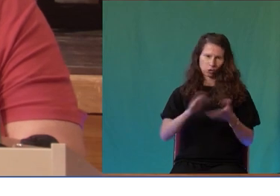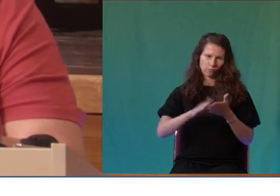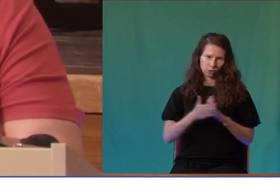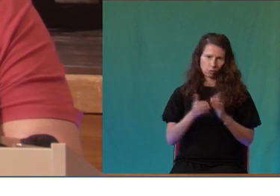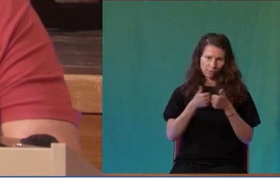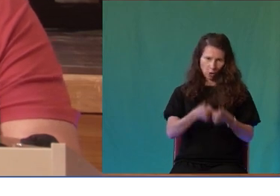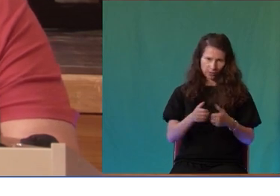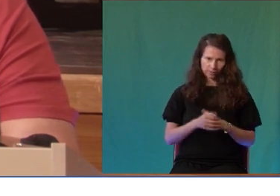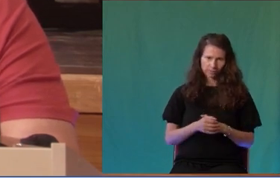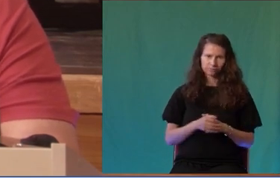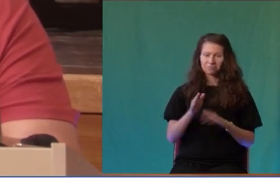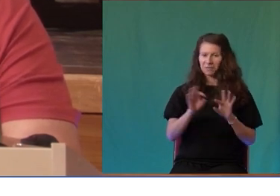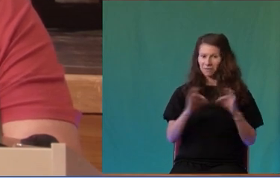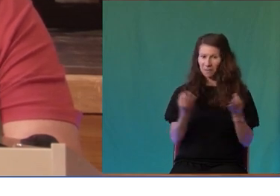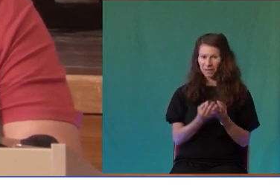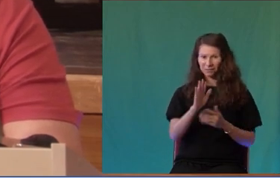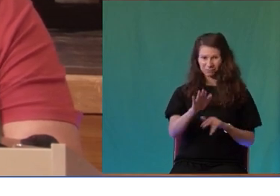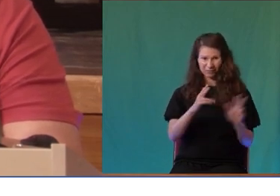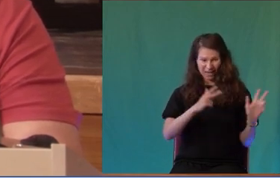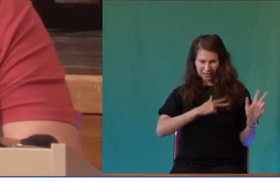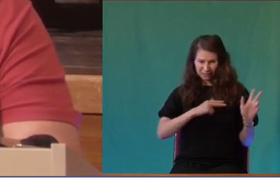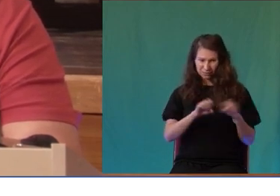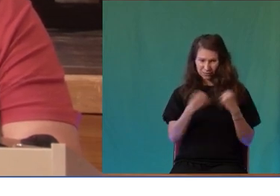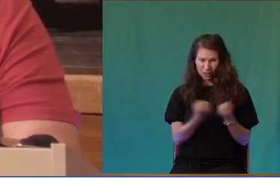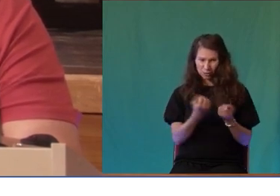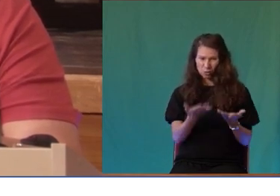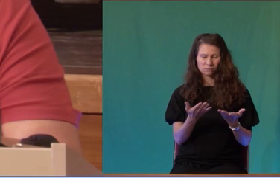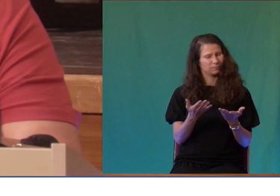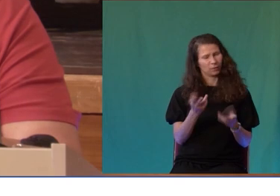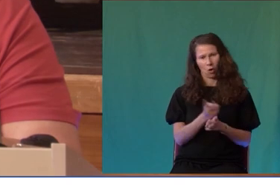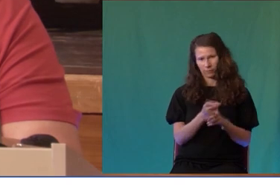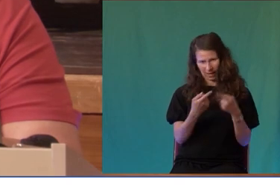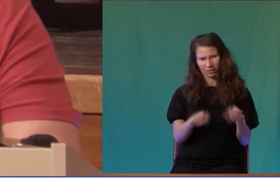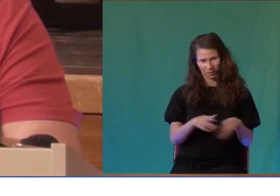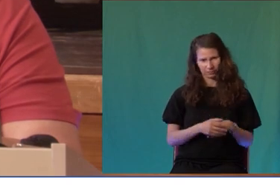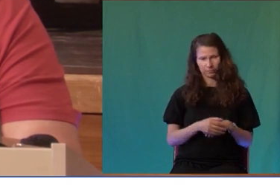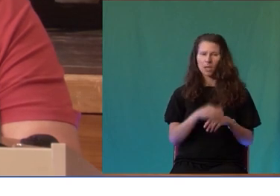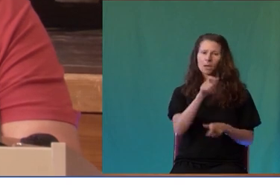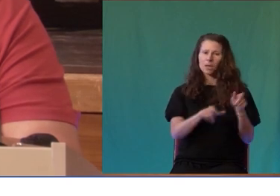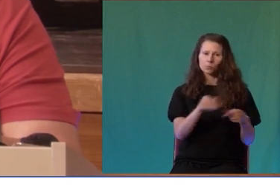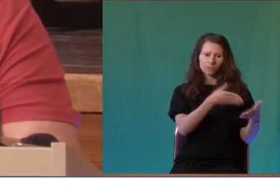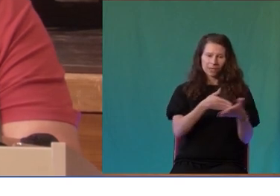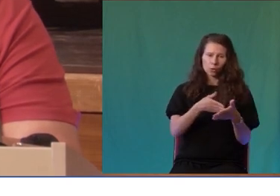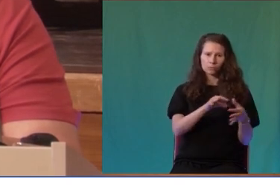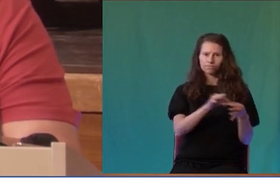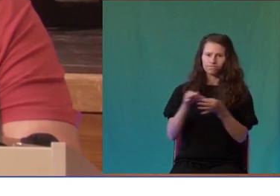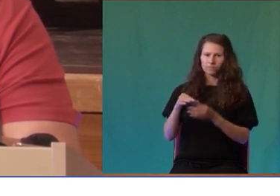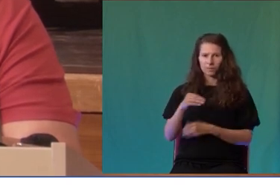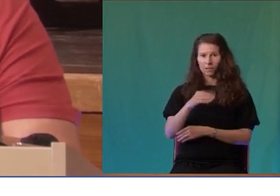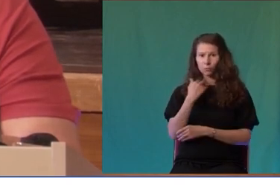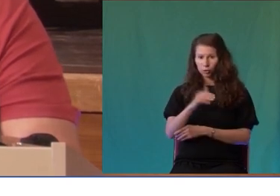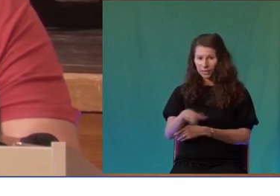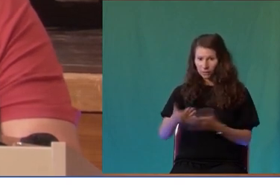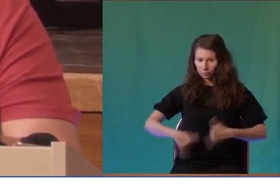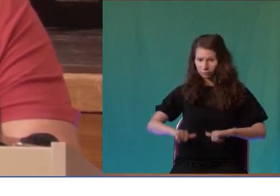die Realität der Familien sind noch zu oft anders aus noch immer Stößen Menschen mit Behinderung bei Kinderwunsch auf Unverständnis